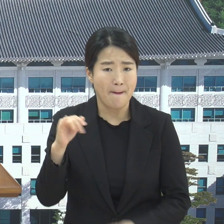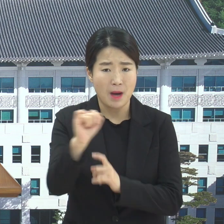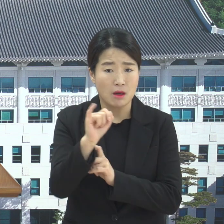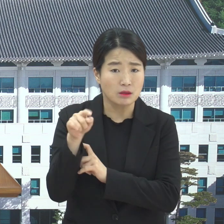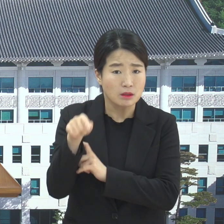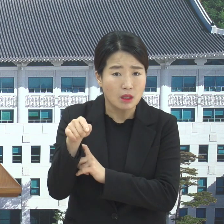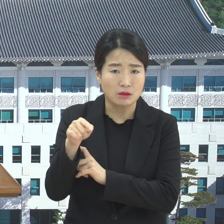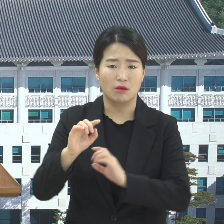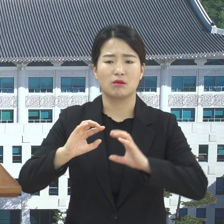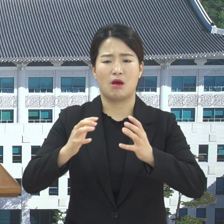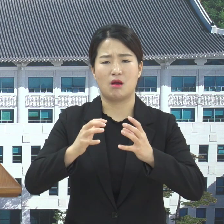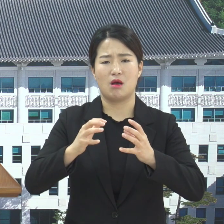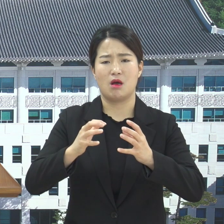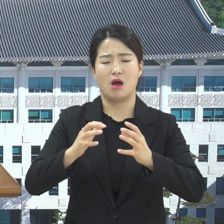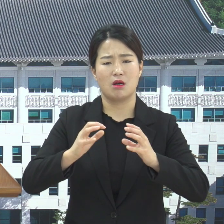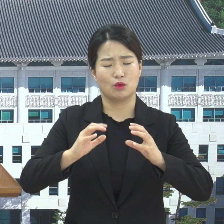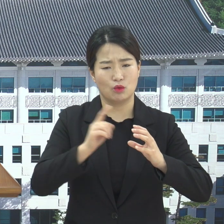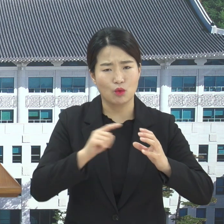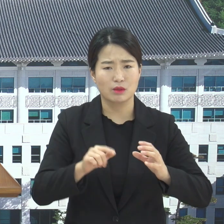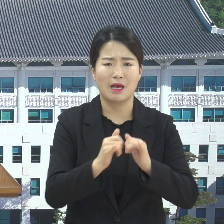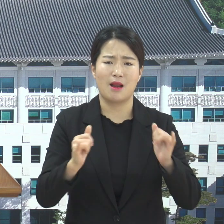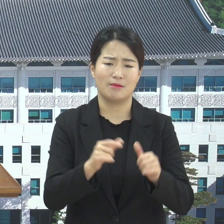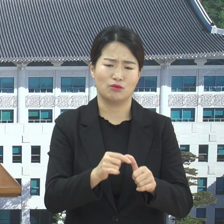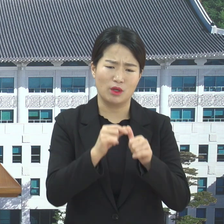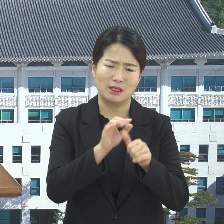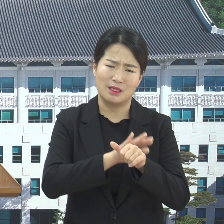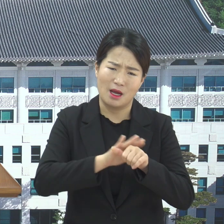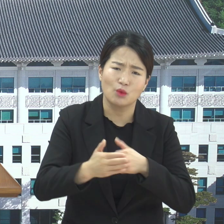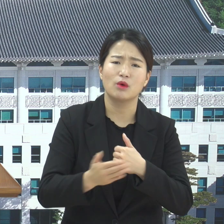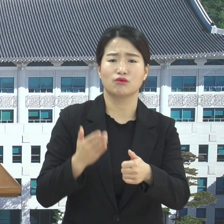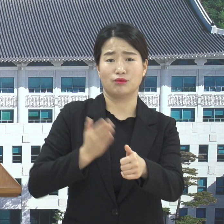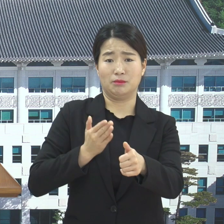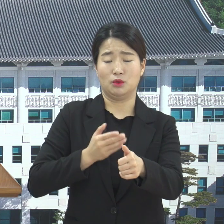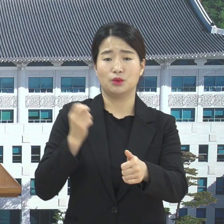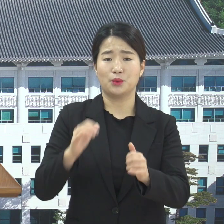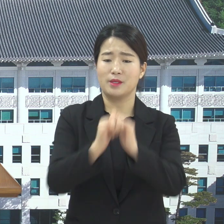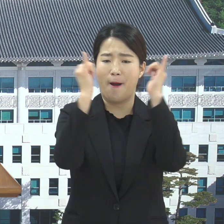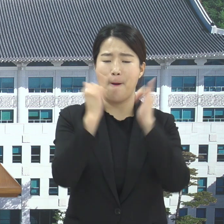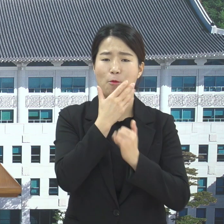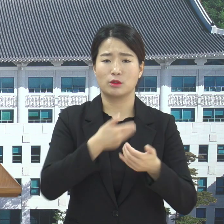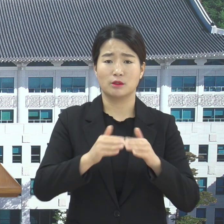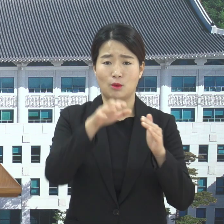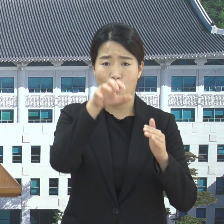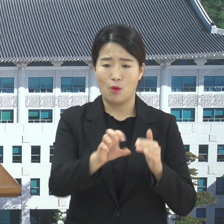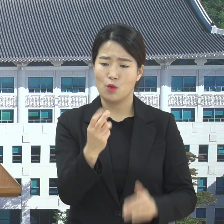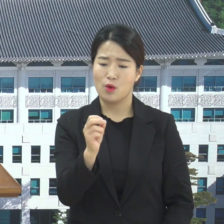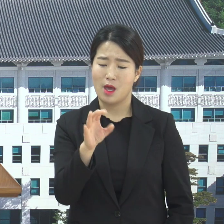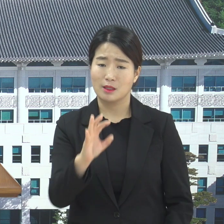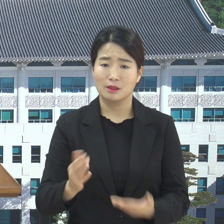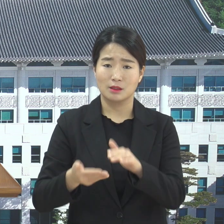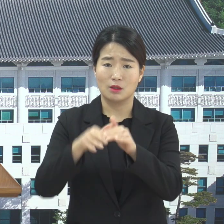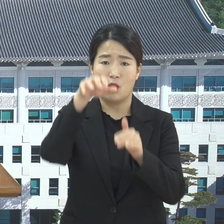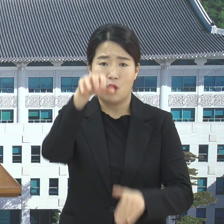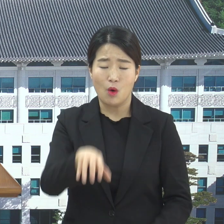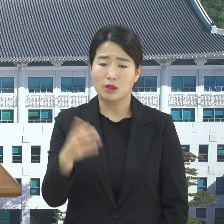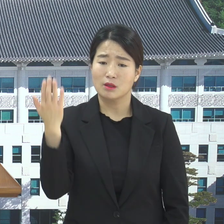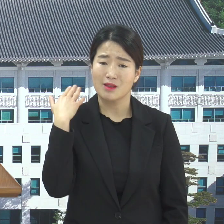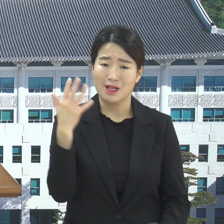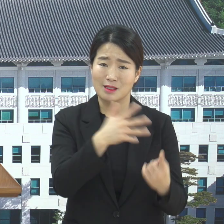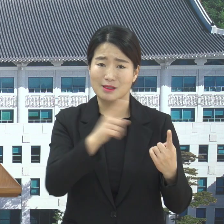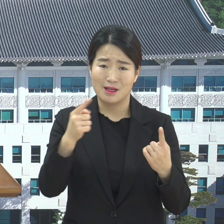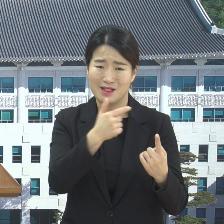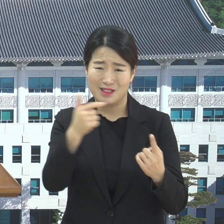바이러스부터 나라와 민생을 구하도록 도와주십시오. 사회복지시설 및 요양시설은 지난